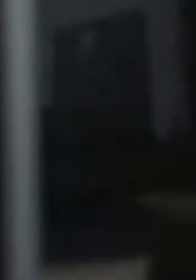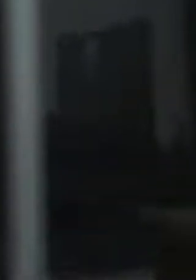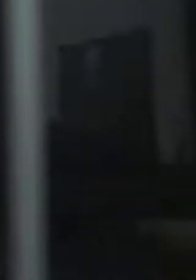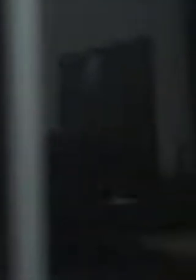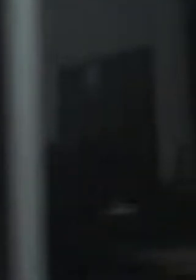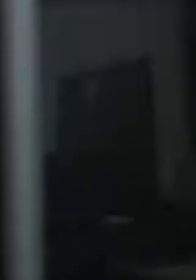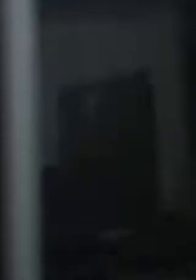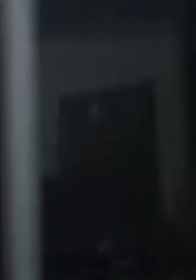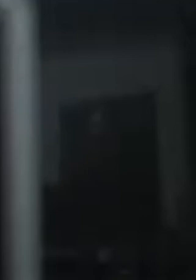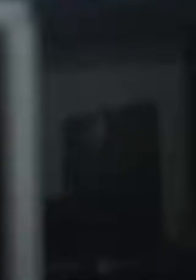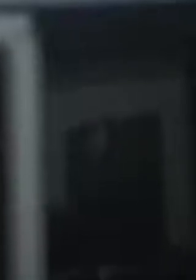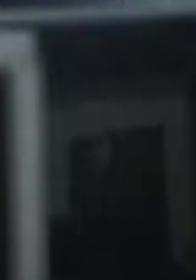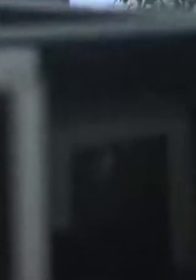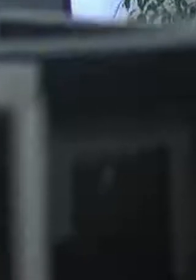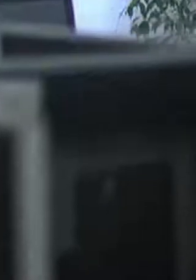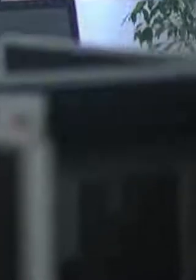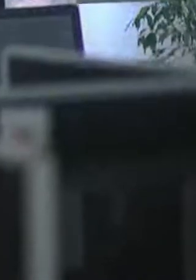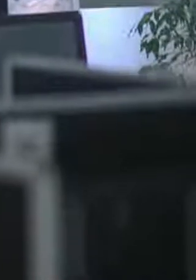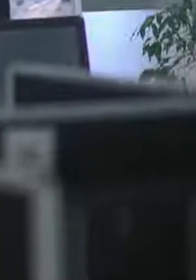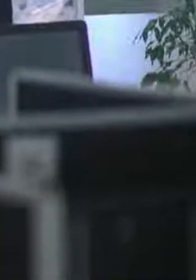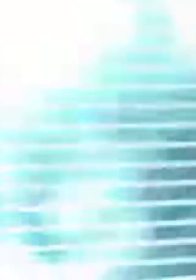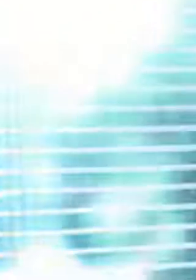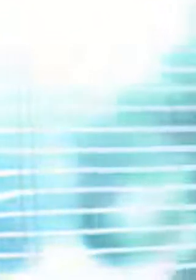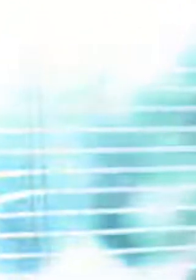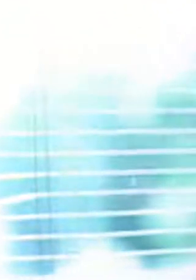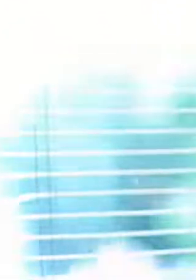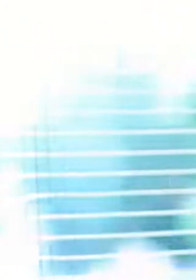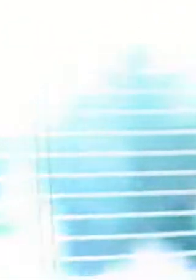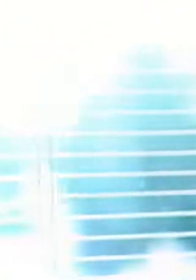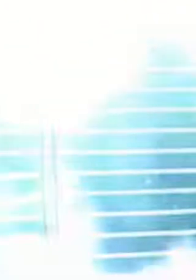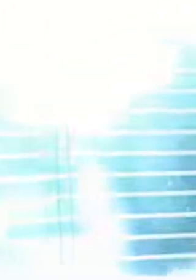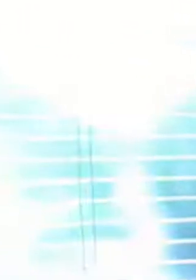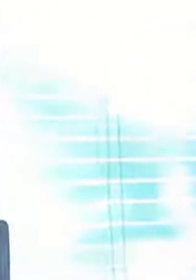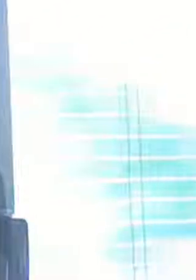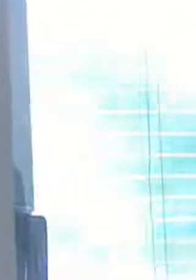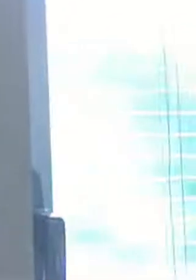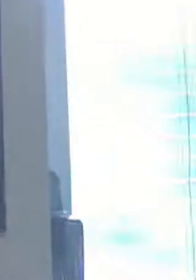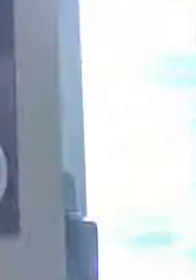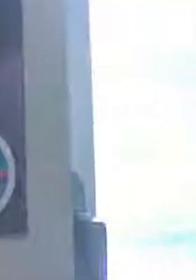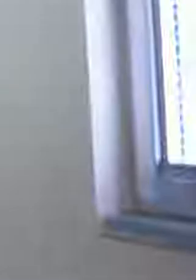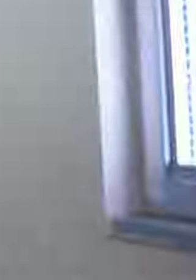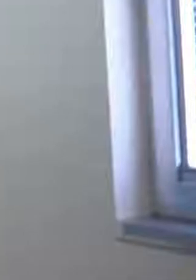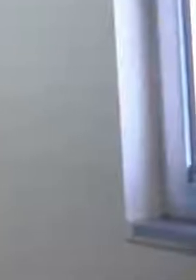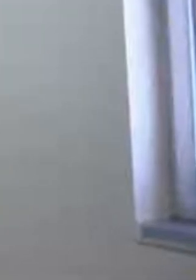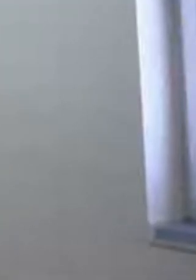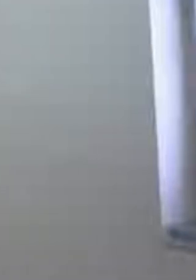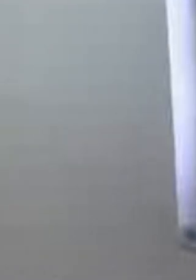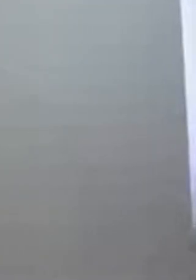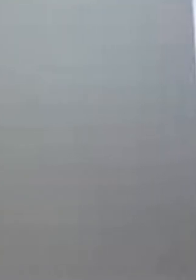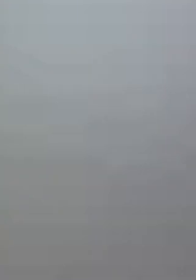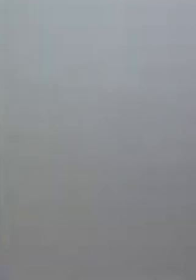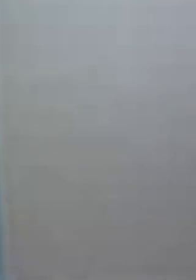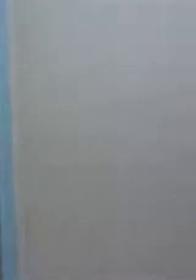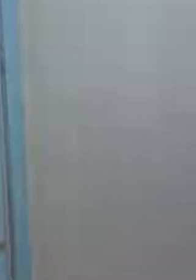oluruz. Büyükçekmece Belediyesi ve Boğaziçi Üniversitesi Görme Engelliler Teknoloji ve Eğitim Merkezi işbirliğiyle